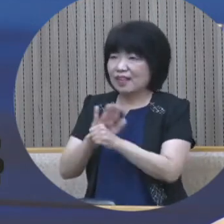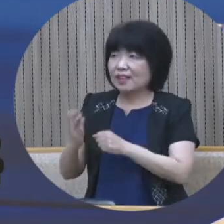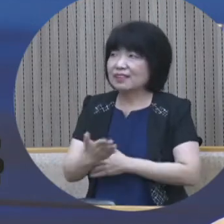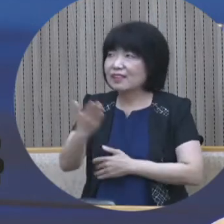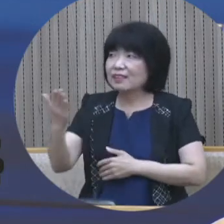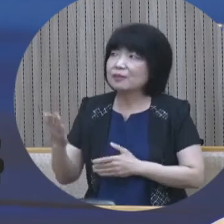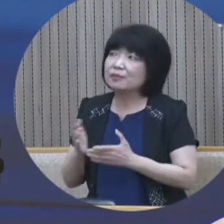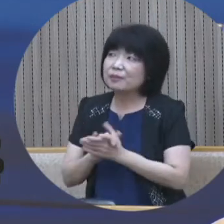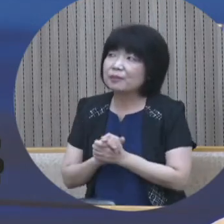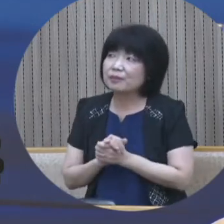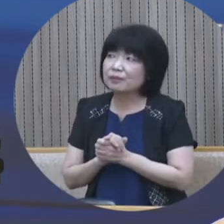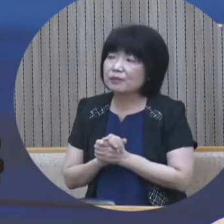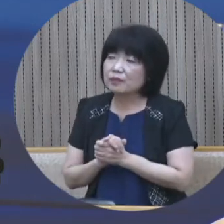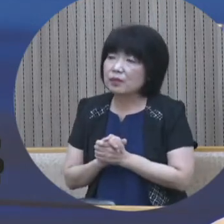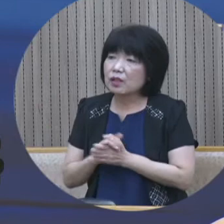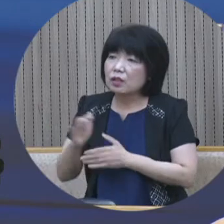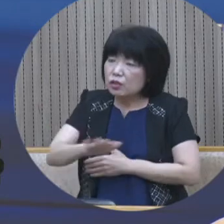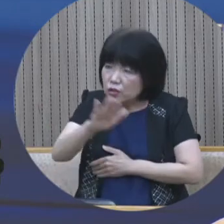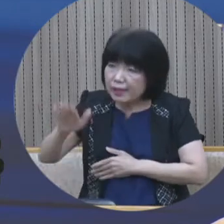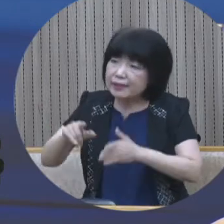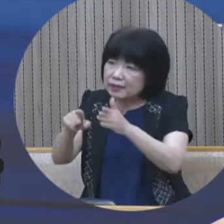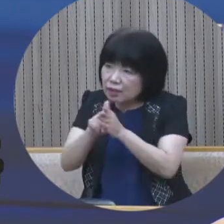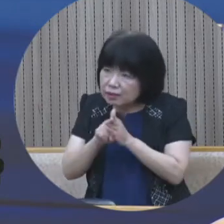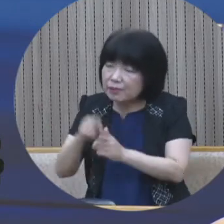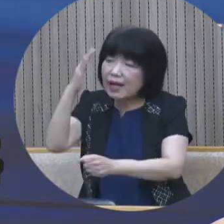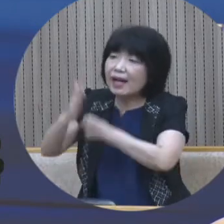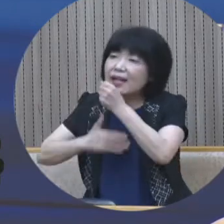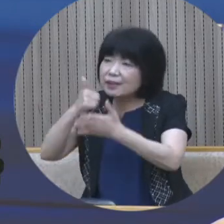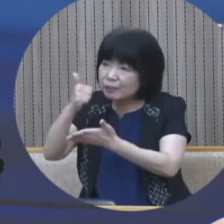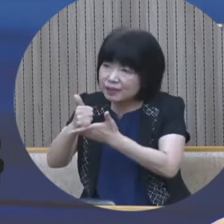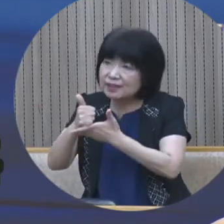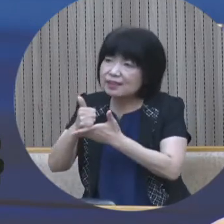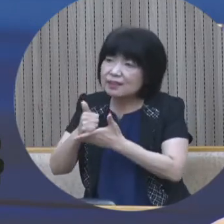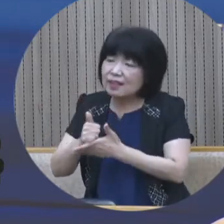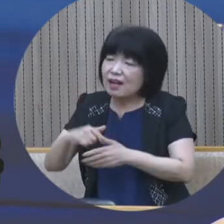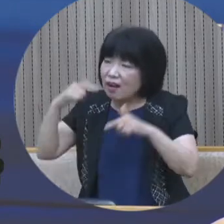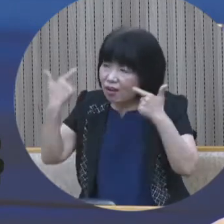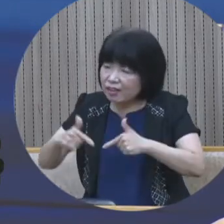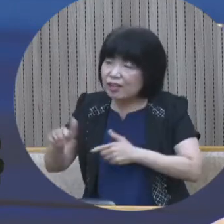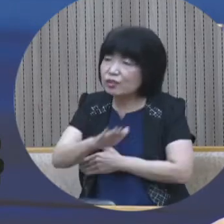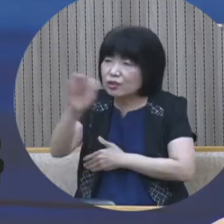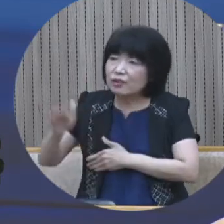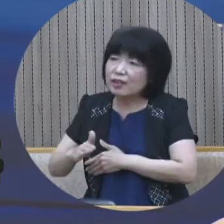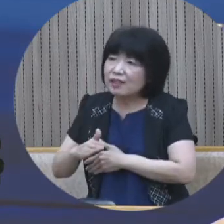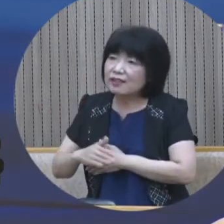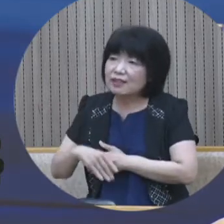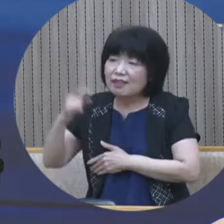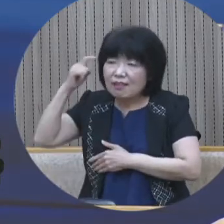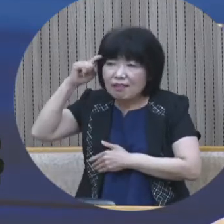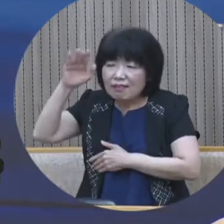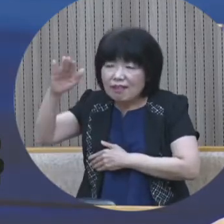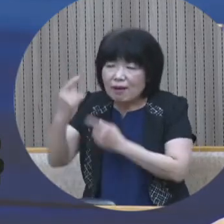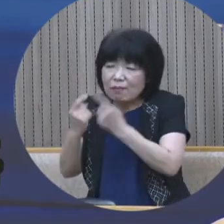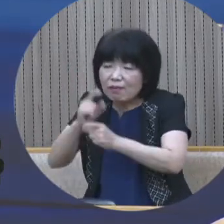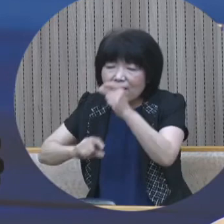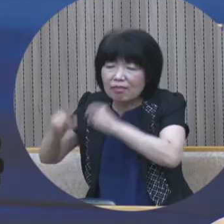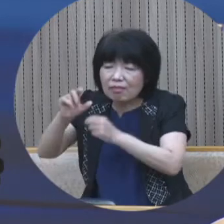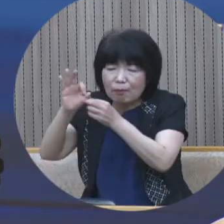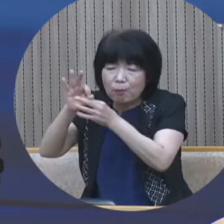여러분, 우리가 신앙하는 하나님은 언제나 우리의 상상을